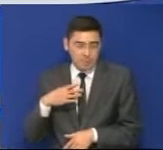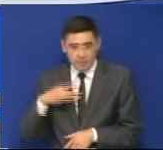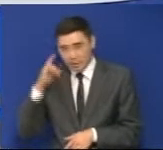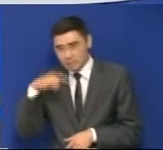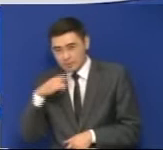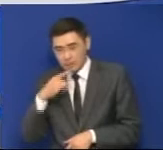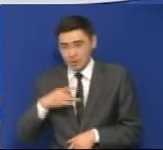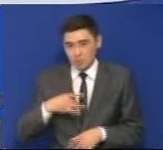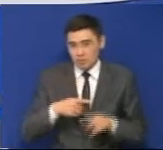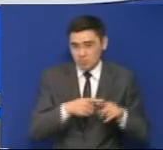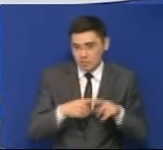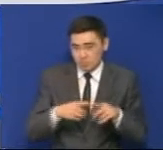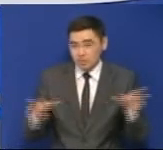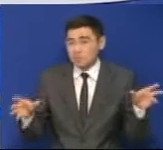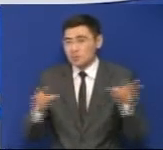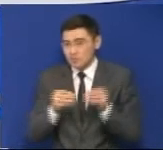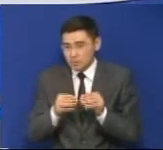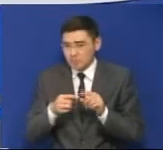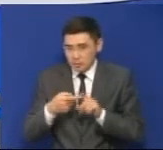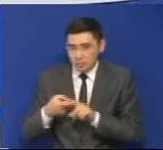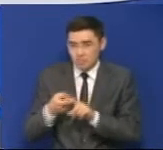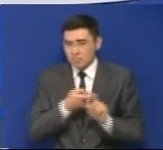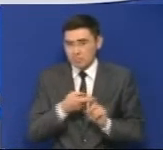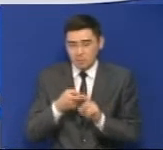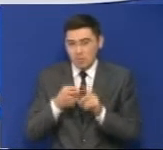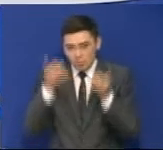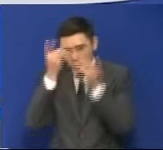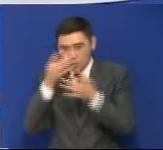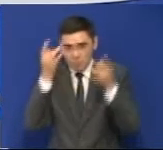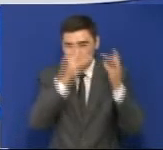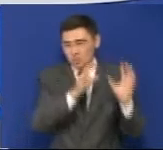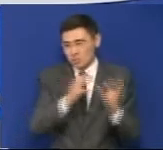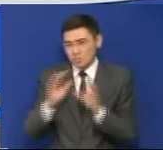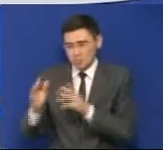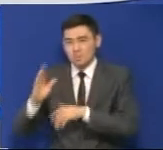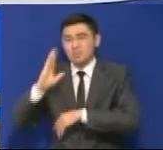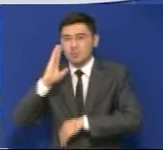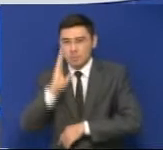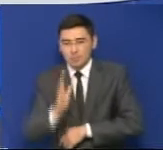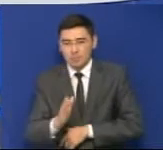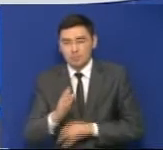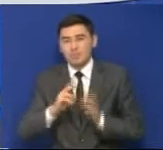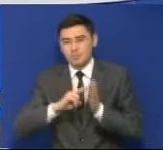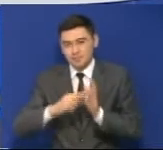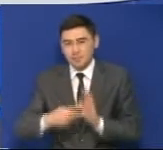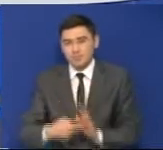достығын бекіте түсу үшін алдағы жылдары екі елде мәдени шаралар өткізілетін болды. Альбина Әшім